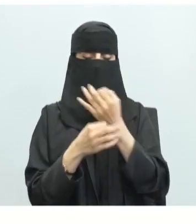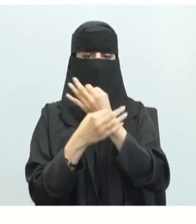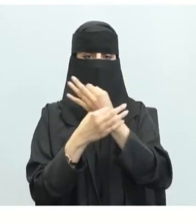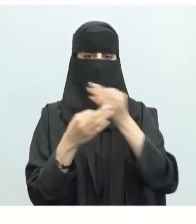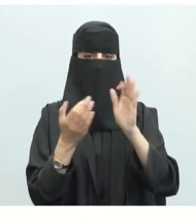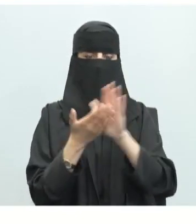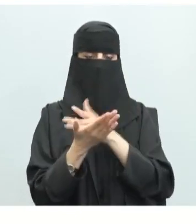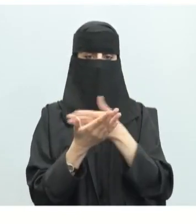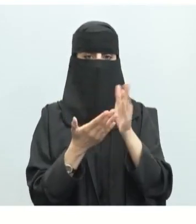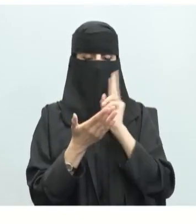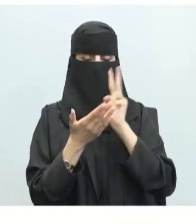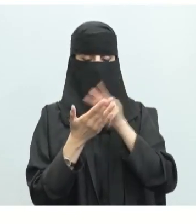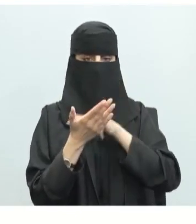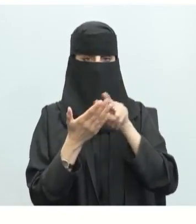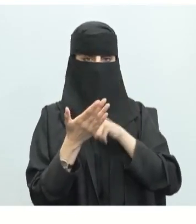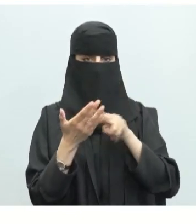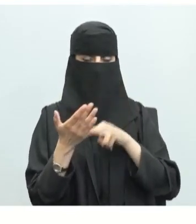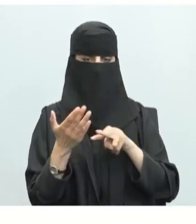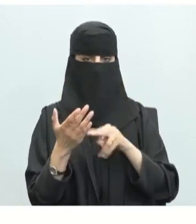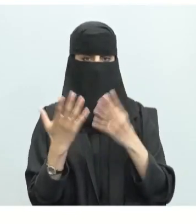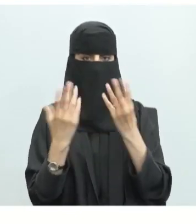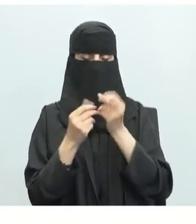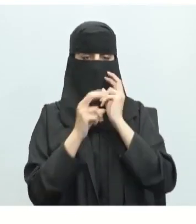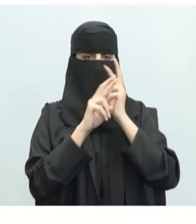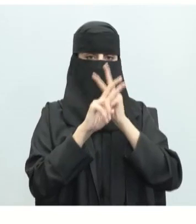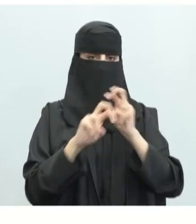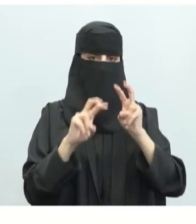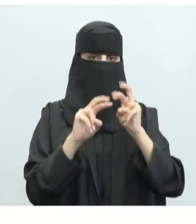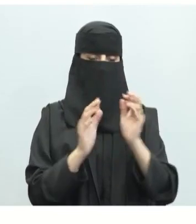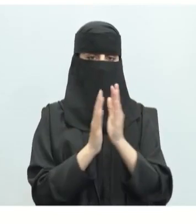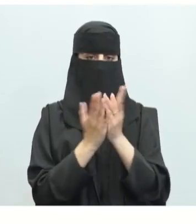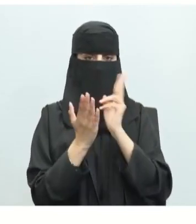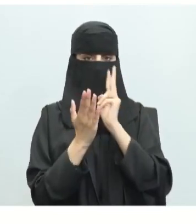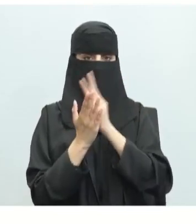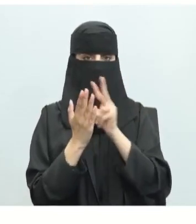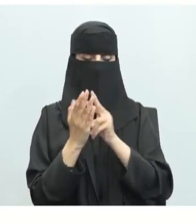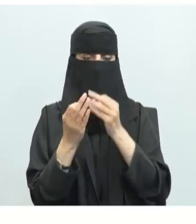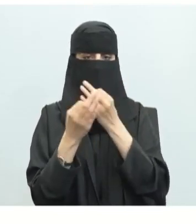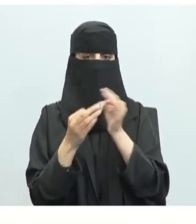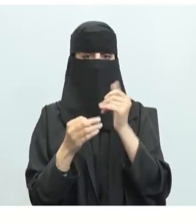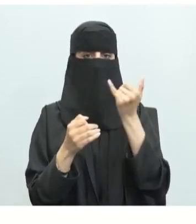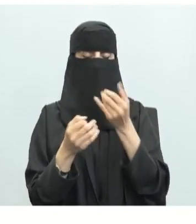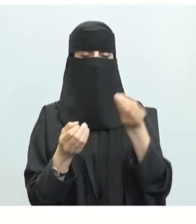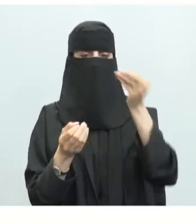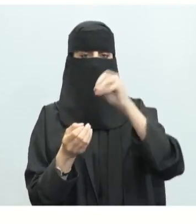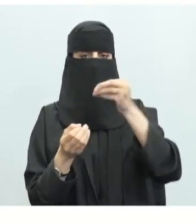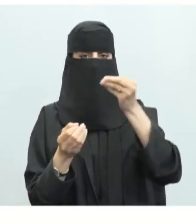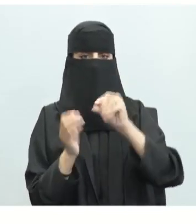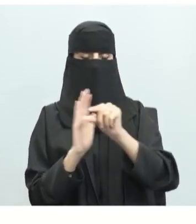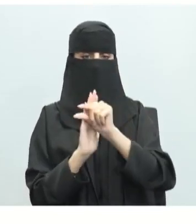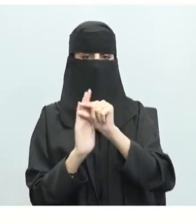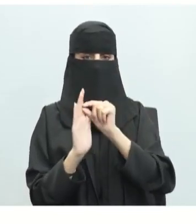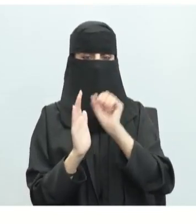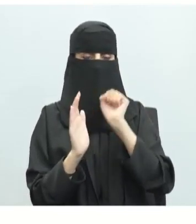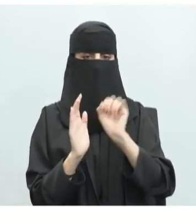اللغوية وتبحثوا فيها وتقرأوا وتقوموا بوضع عنوان مثل